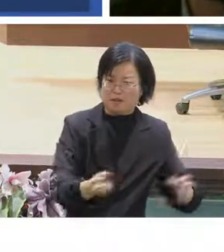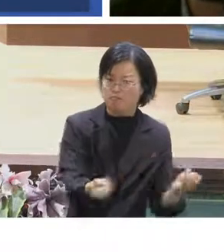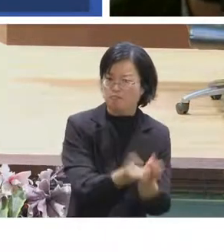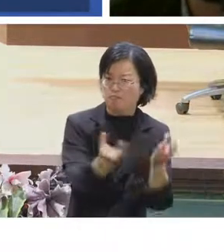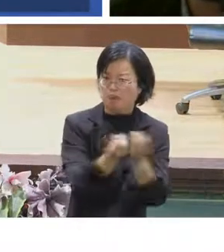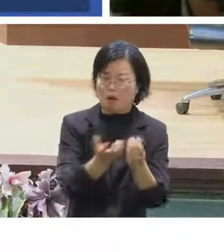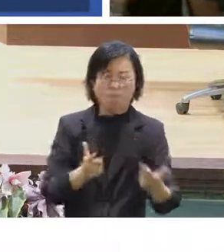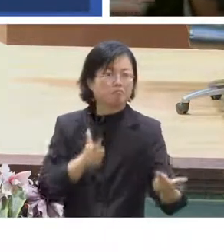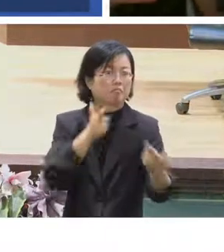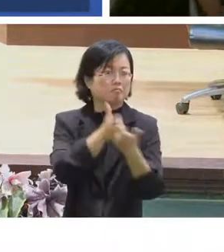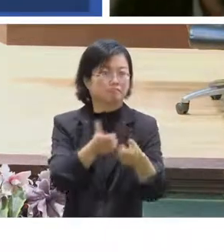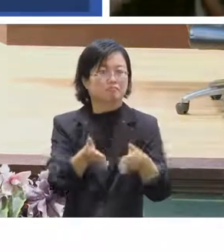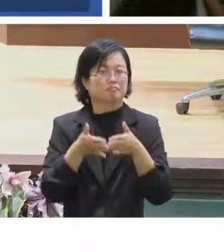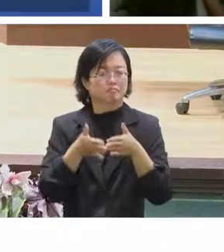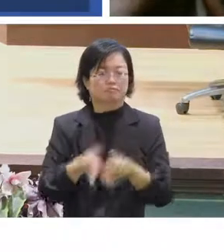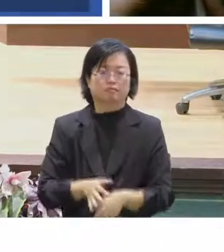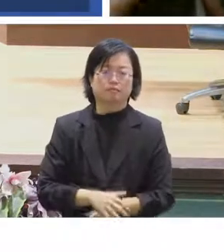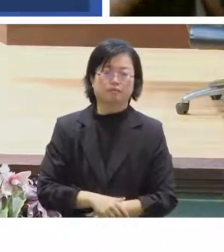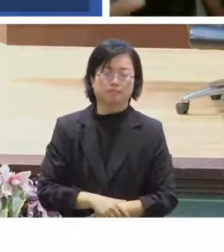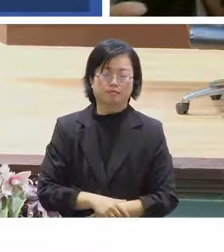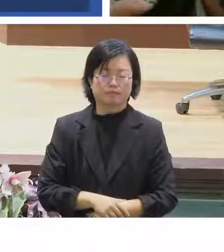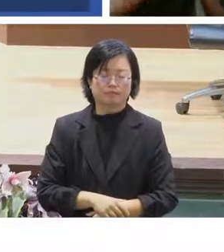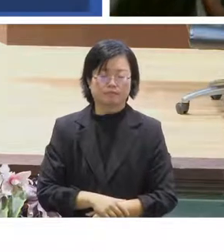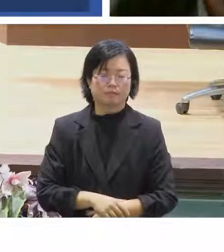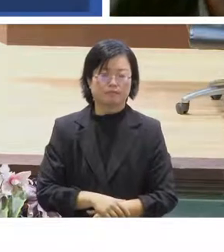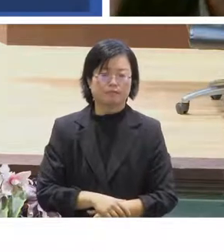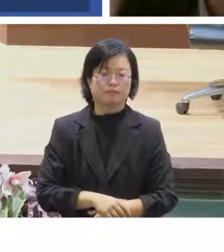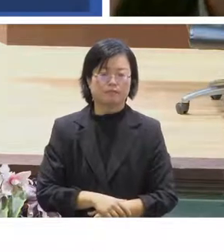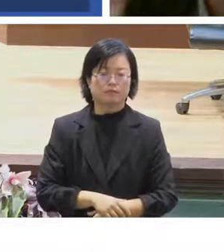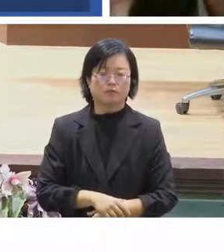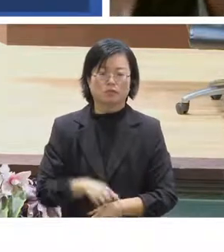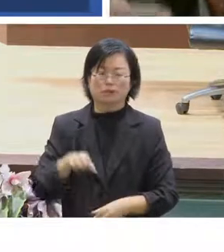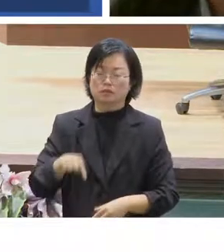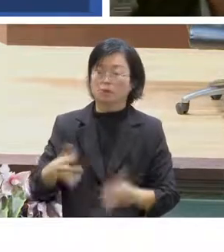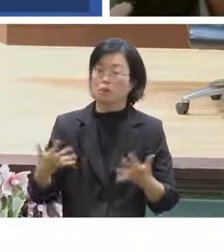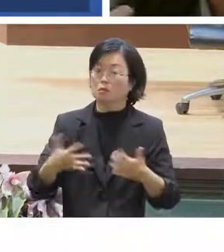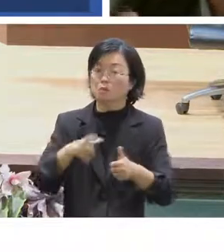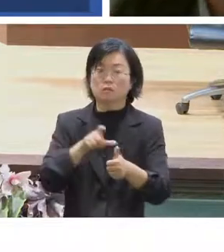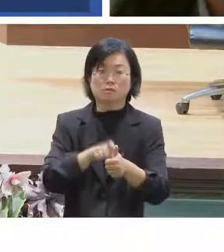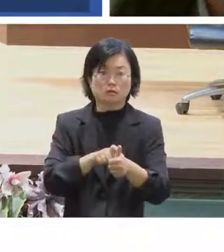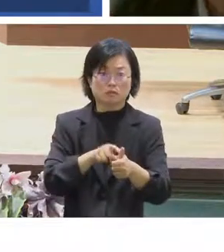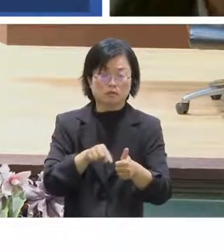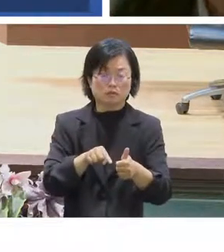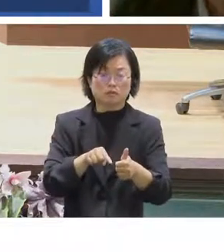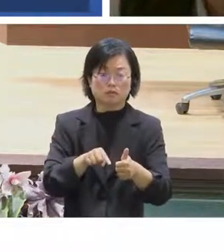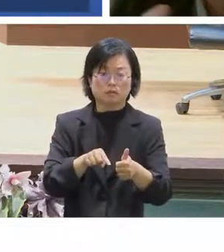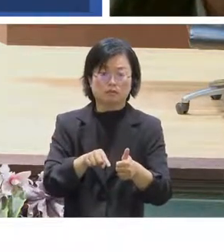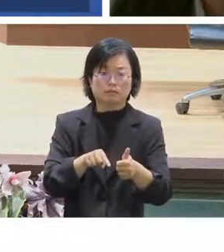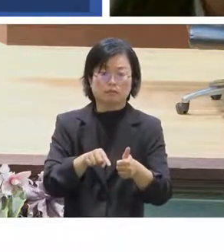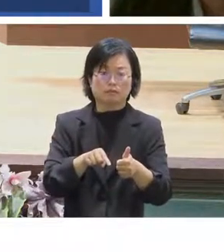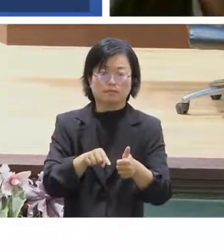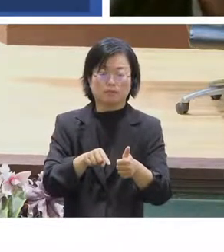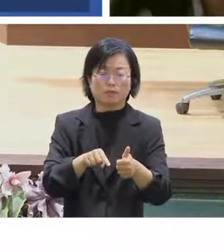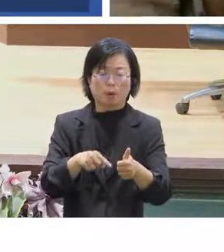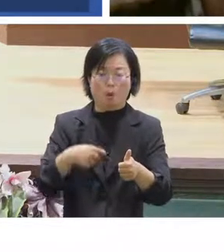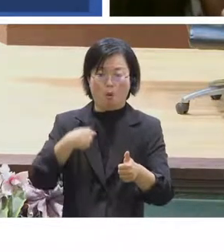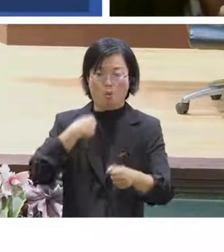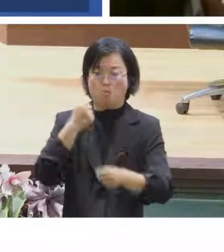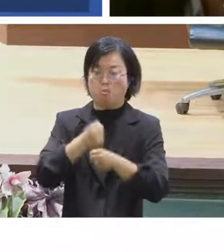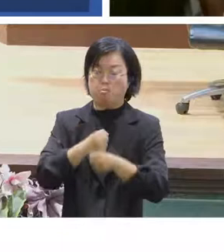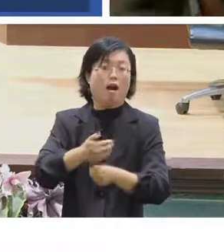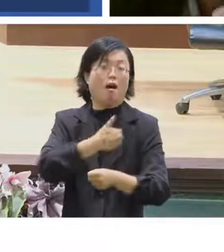语叫 researchable， 就是这个问题是可以在我们的一个能力底下